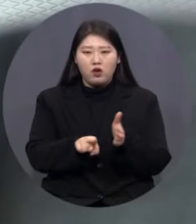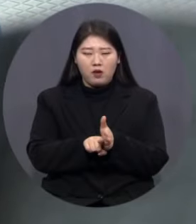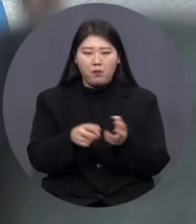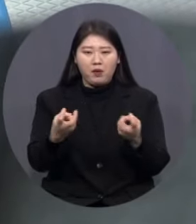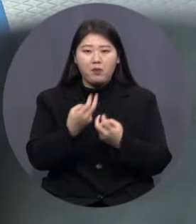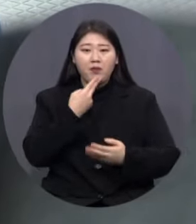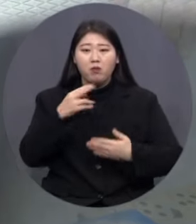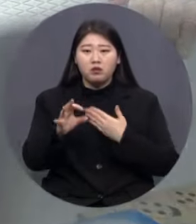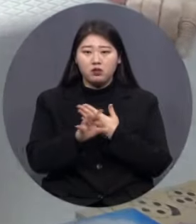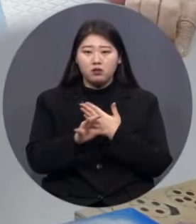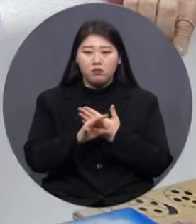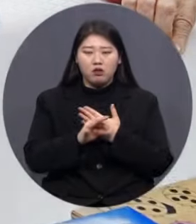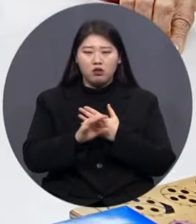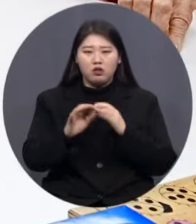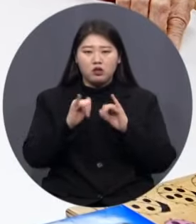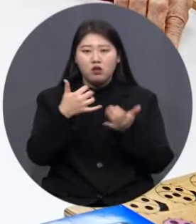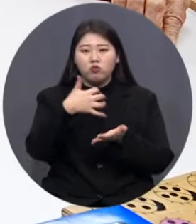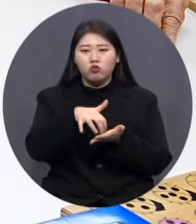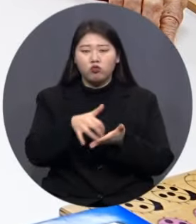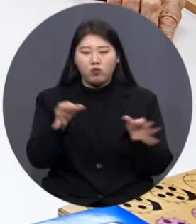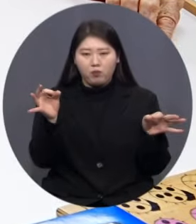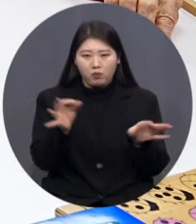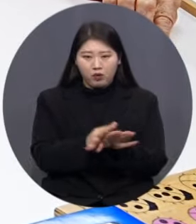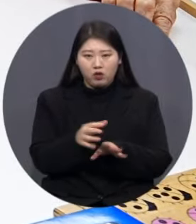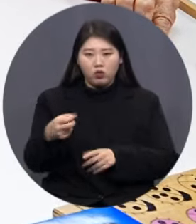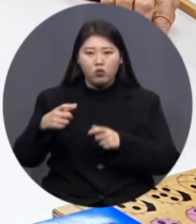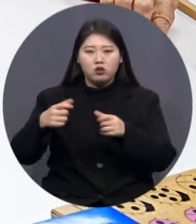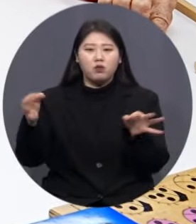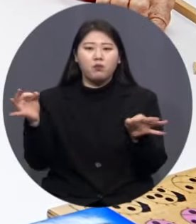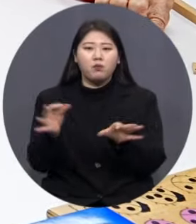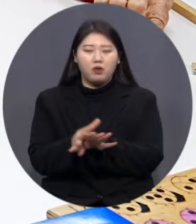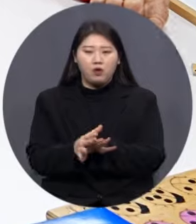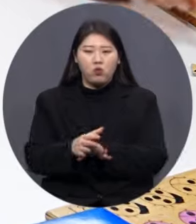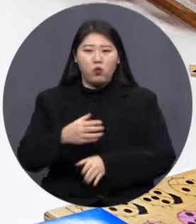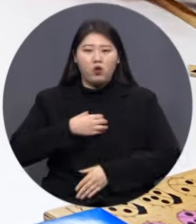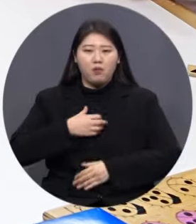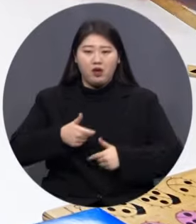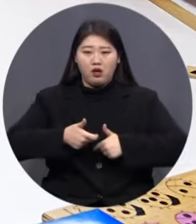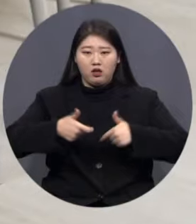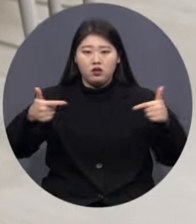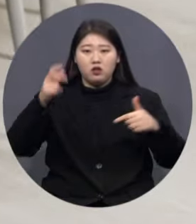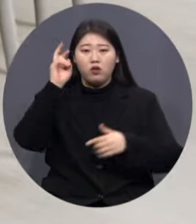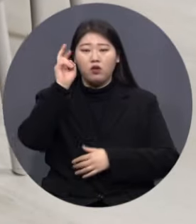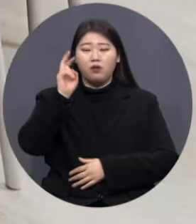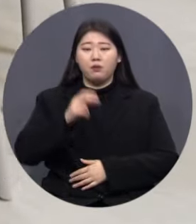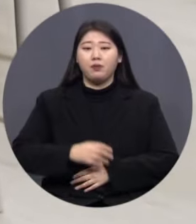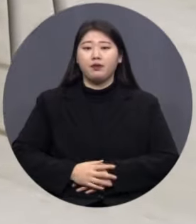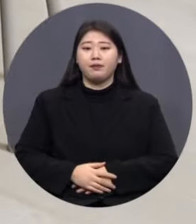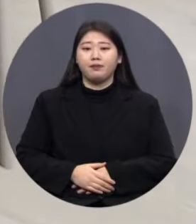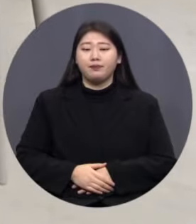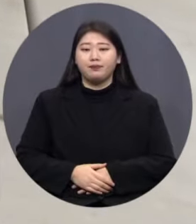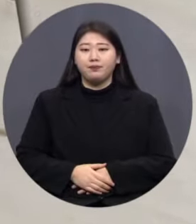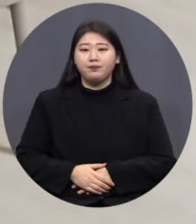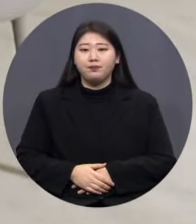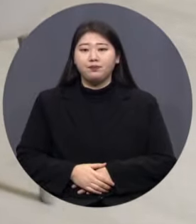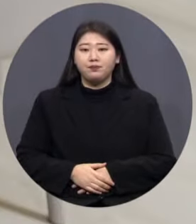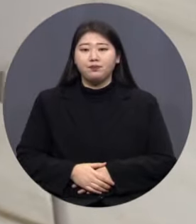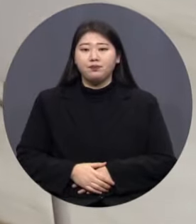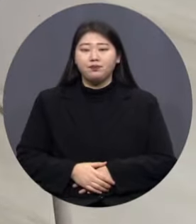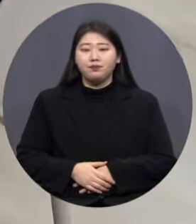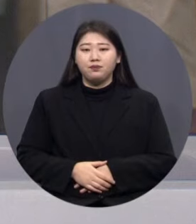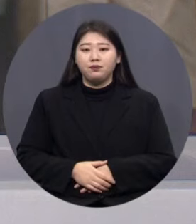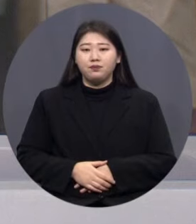않는다면 인구 소멸과 지역 소멸의 위험은 빠르게 높아질 것입니다 MBC 뉴스